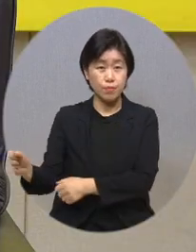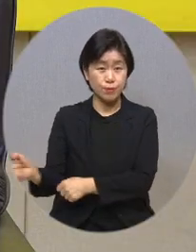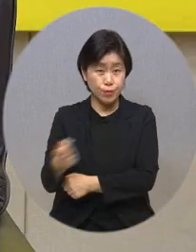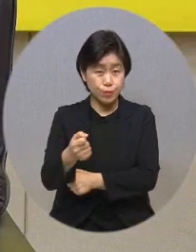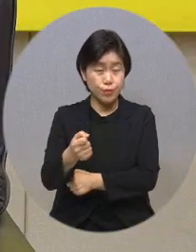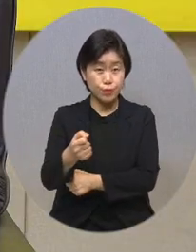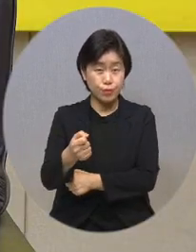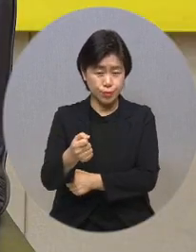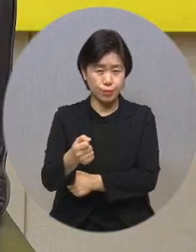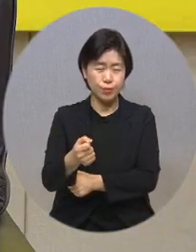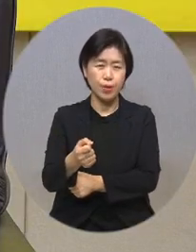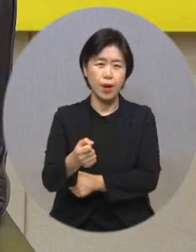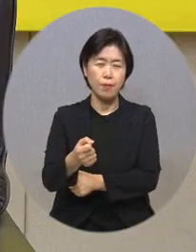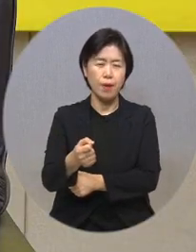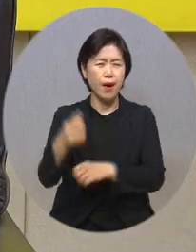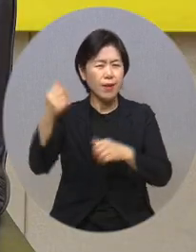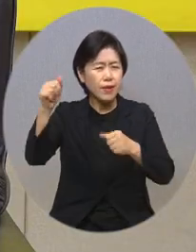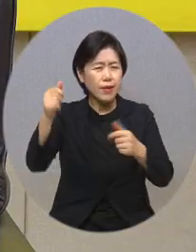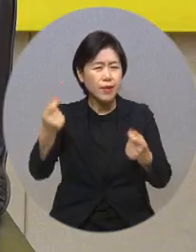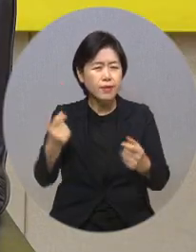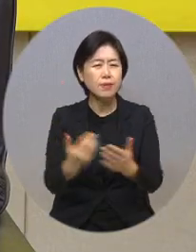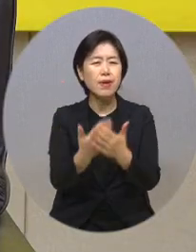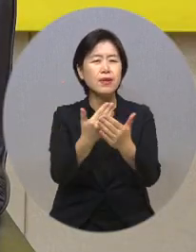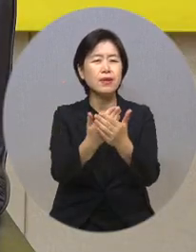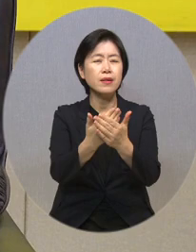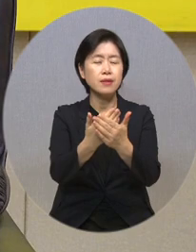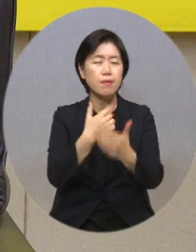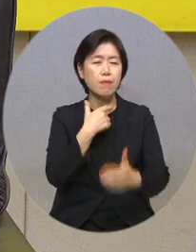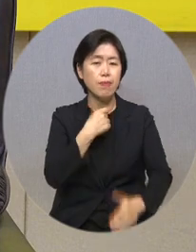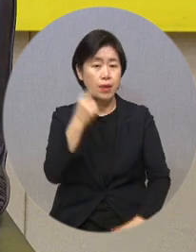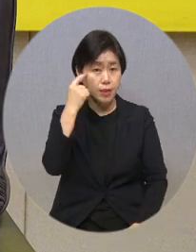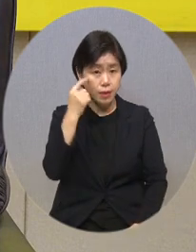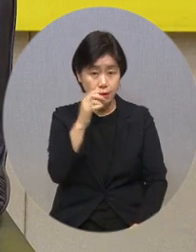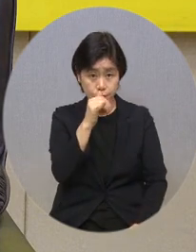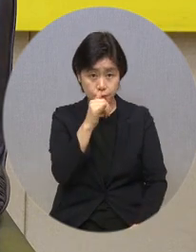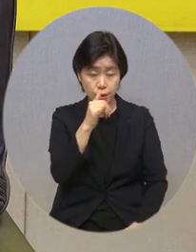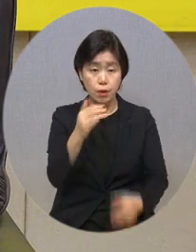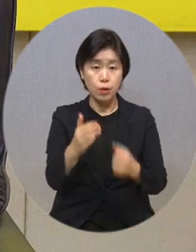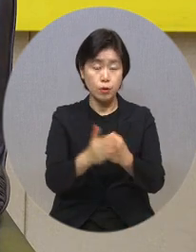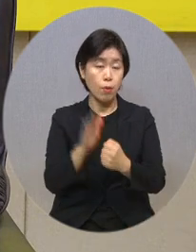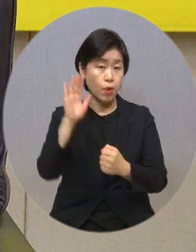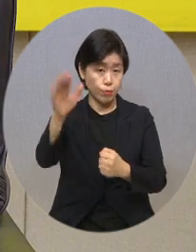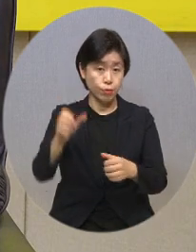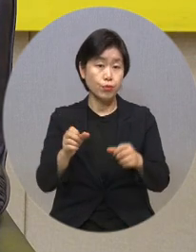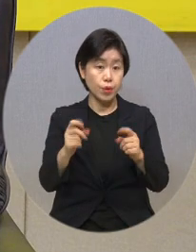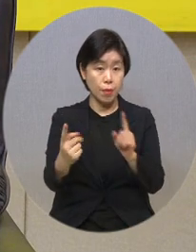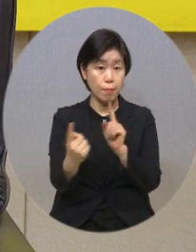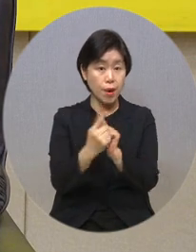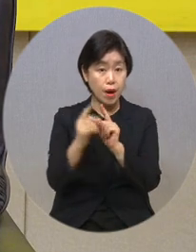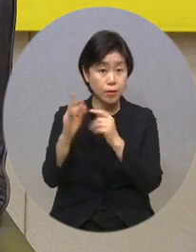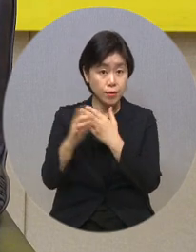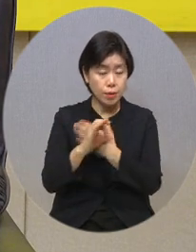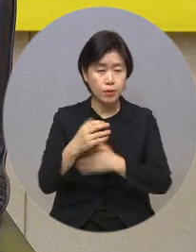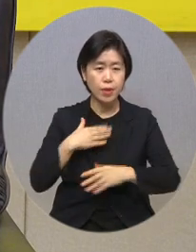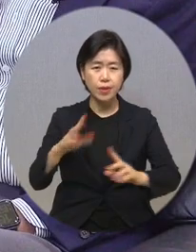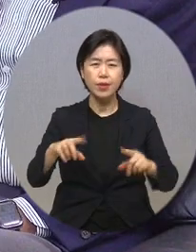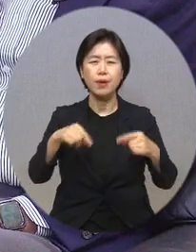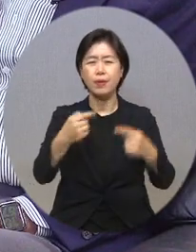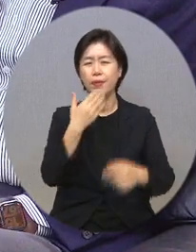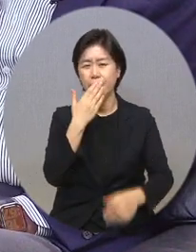엔터테인먼트처럼 발전시켜 나가야 되겠다고 생각하기 때문에 그런 기회가 오면은 많이 참여하고 싶습니다.